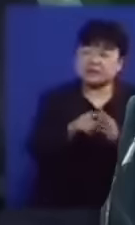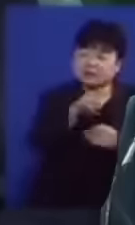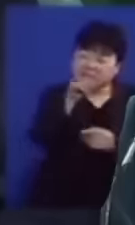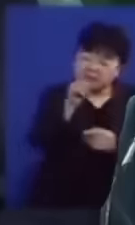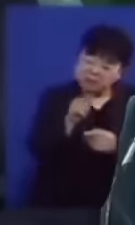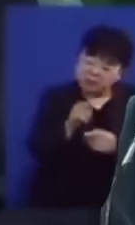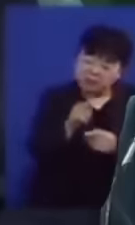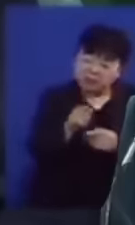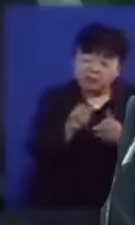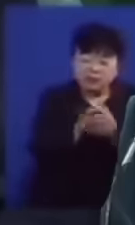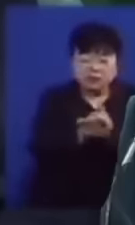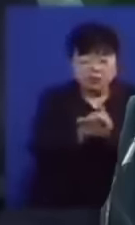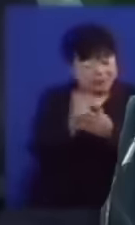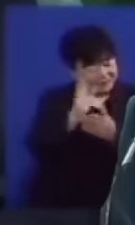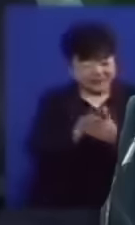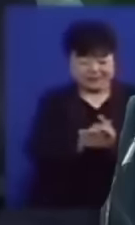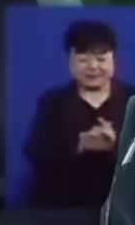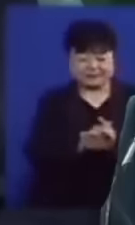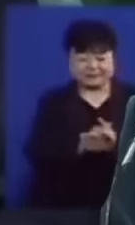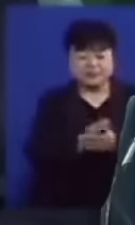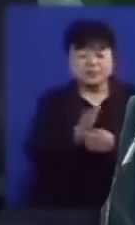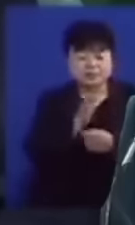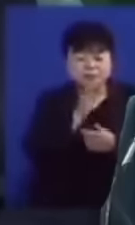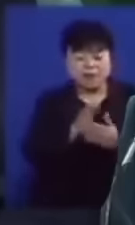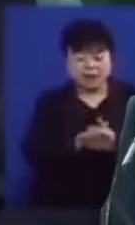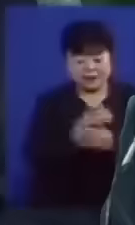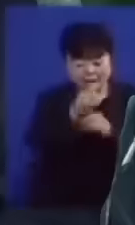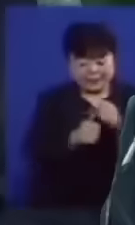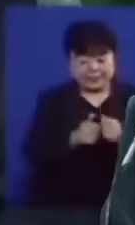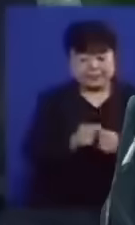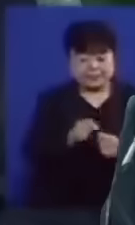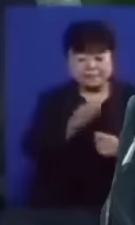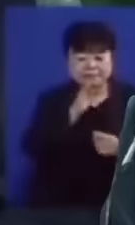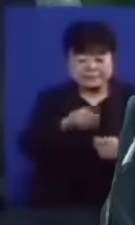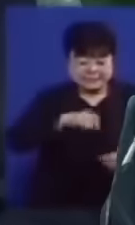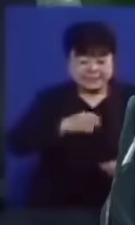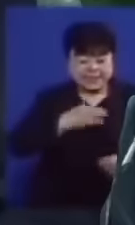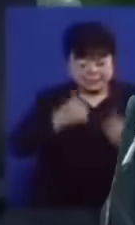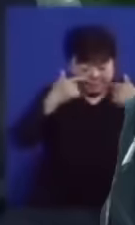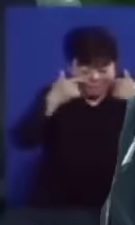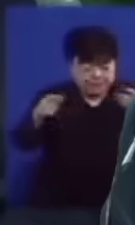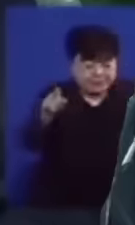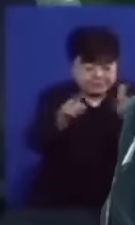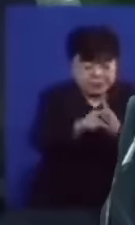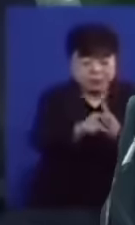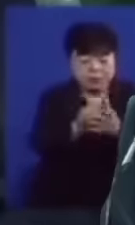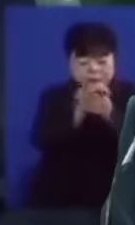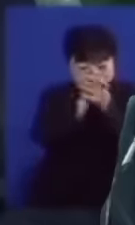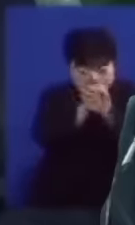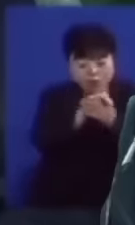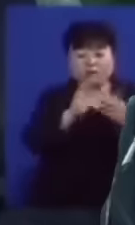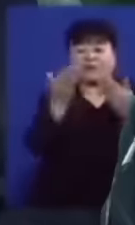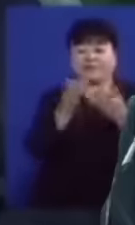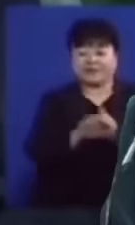믿지야 본전으로 기도해서는 안 돼요. 정말로 하나님 진리를 알고 확신을 가지고 기도해야 되는